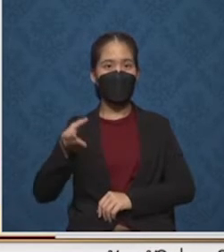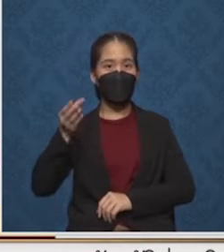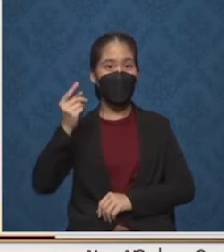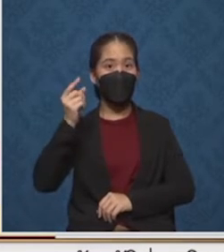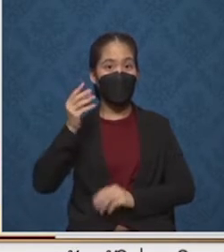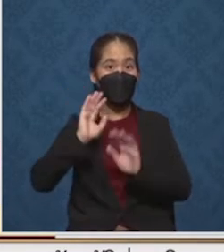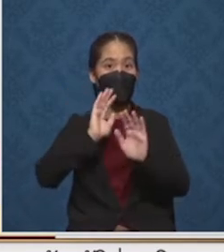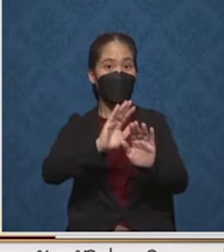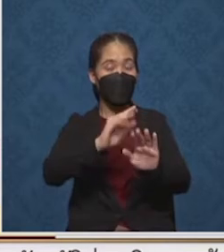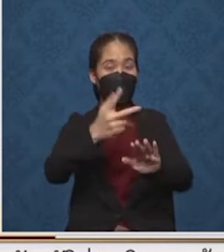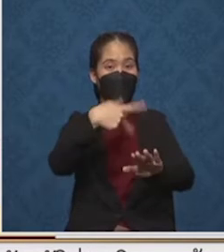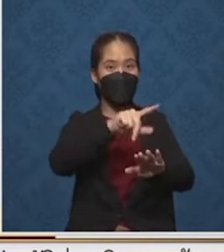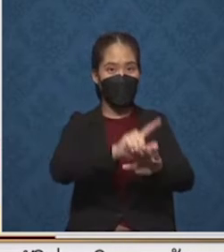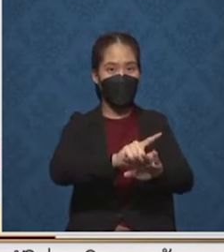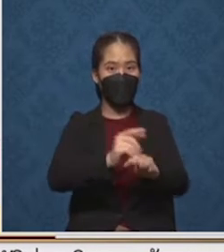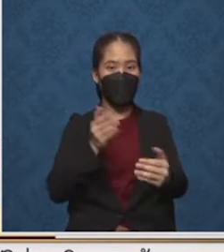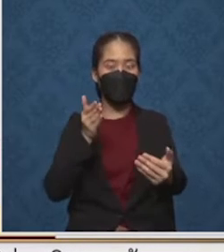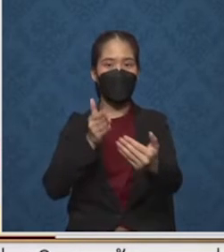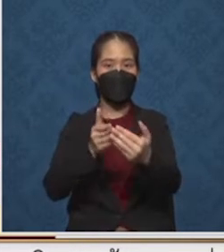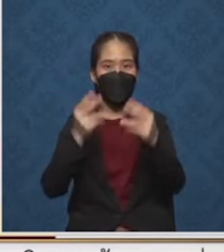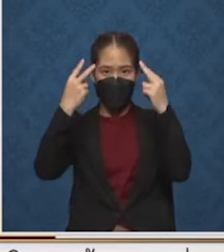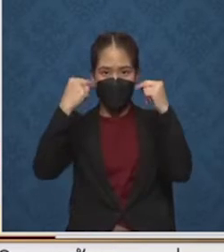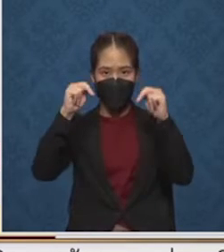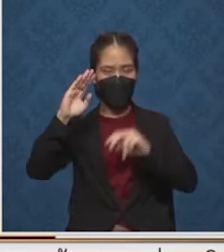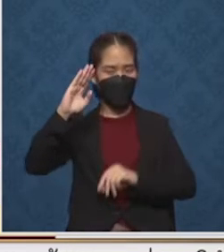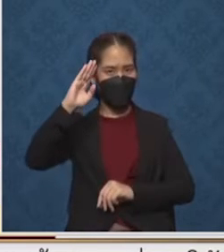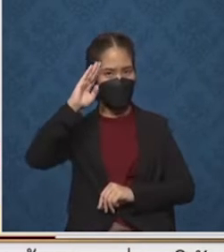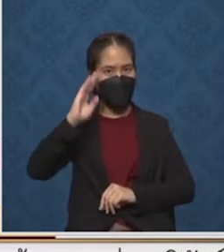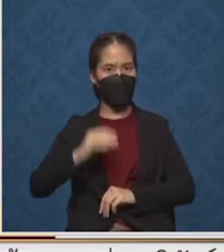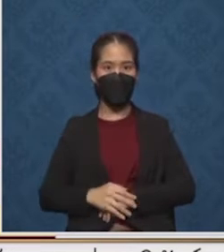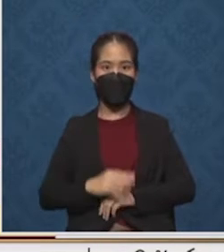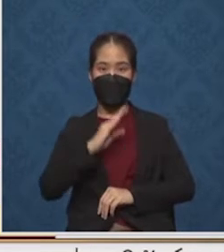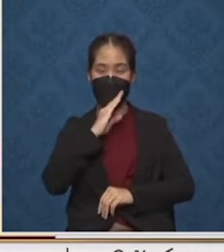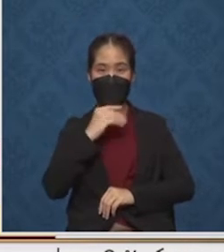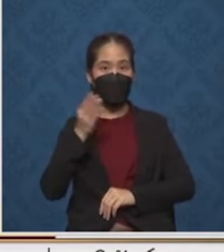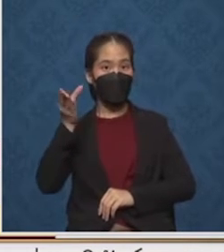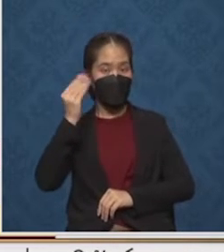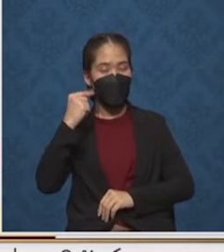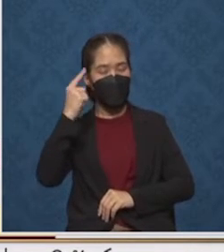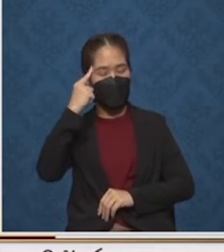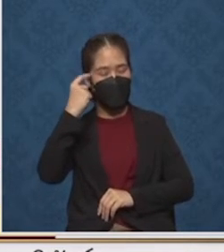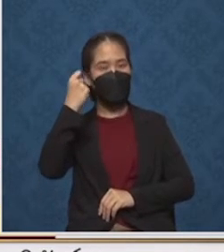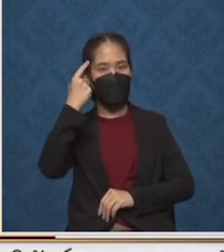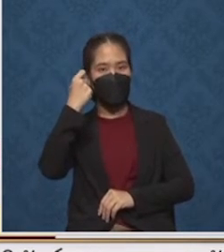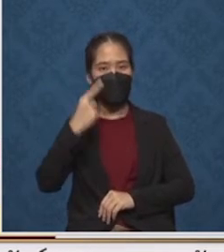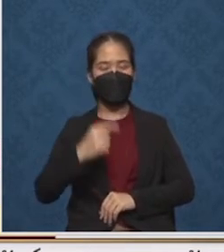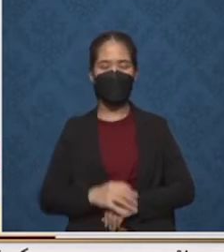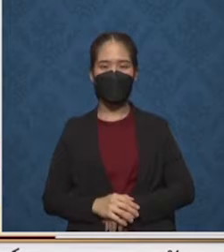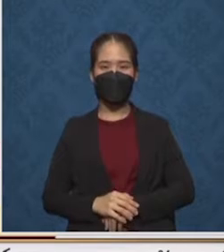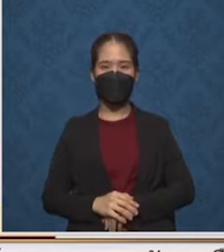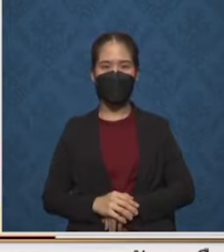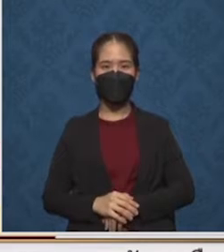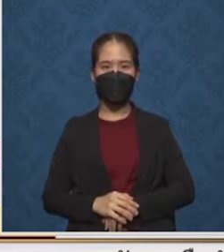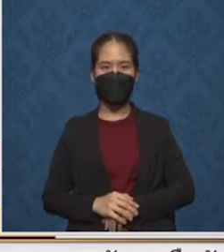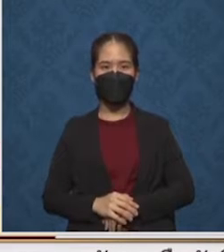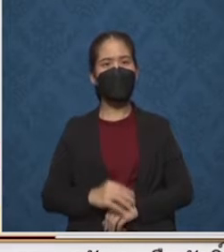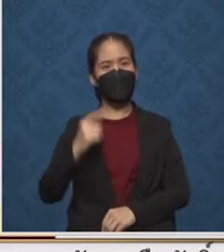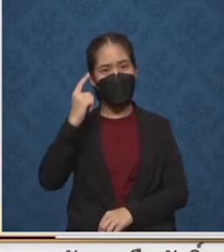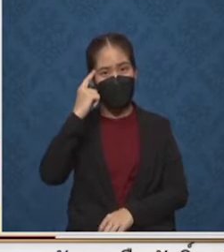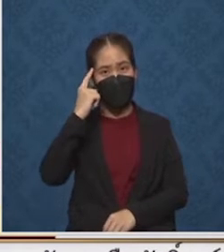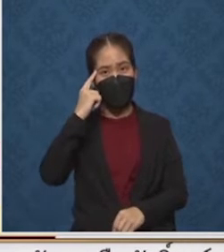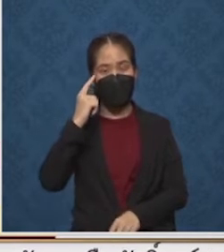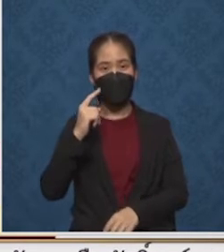มาทำยังเข้ามาหยุดนะครับถ้าท่านฟังอย่างนี้ท่านจะไว้มากถึงจะเข้าใจก็เพราะว่าท่าน